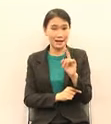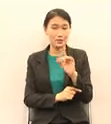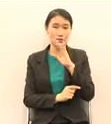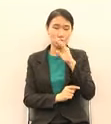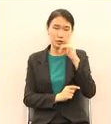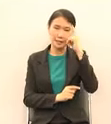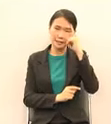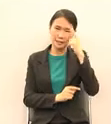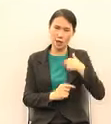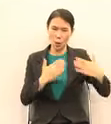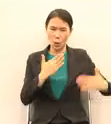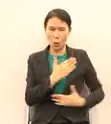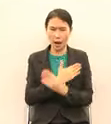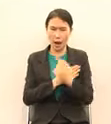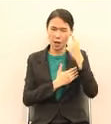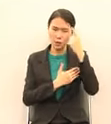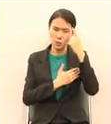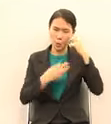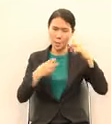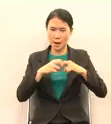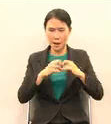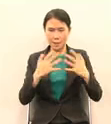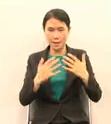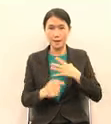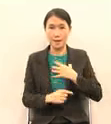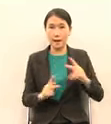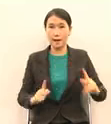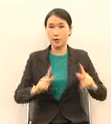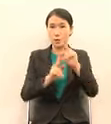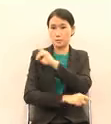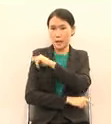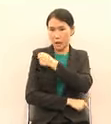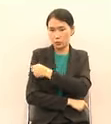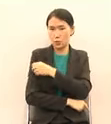ให้เกิดความสับสนทางกระทรวงเองก็จะให้ทางส่วนกลางเป็นคน